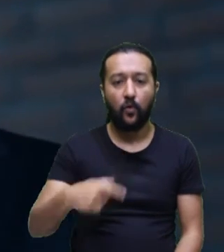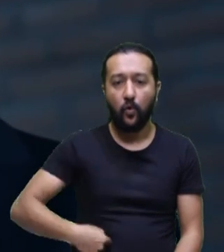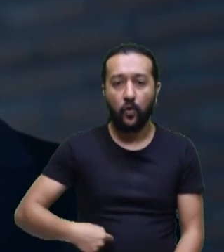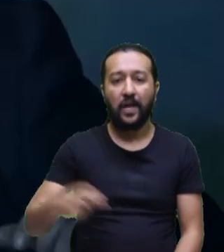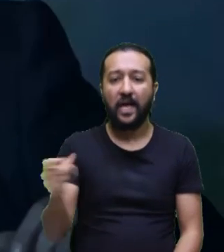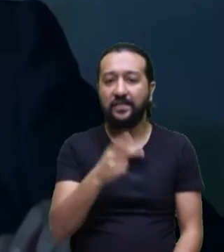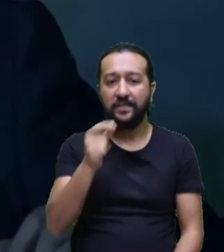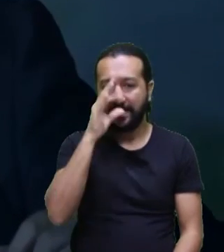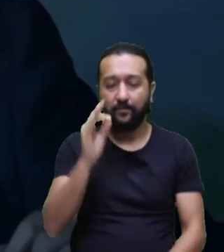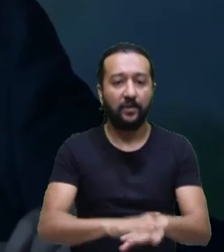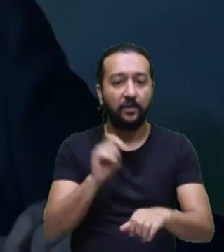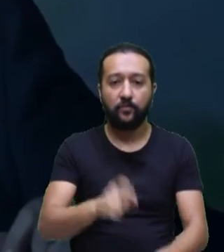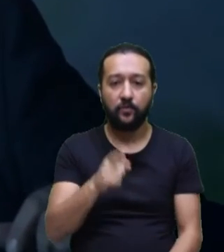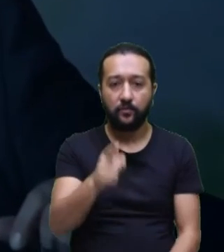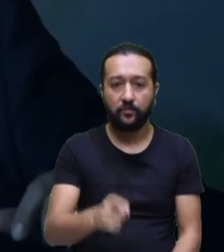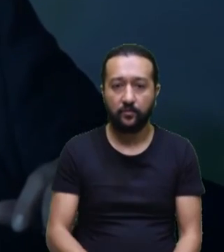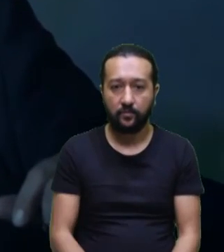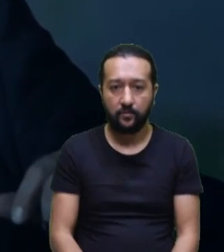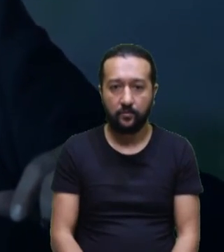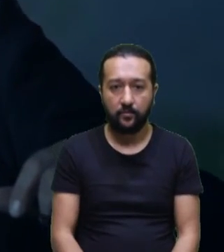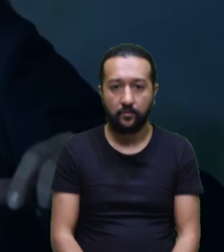Organ kaçakçılığını kiminle yapıyorsun?